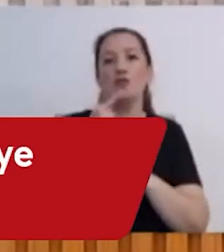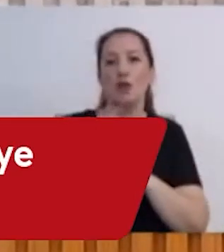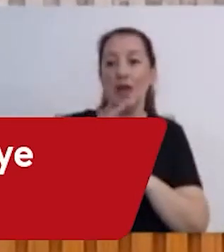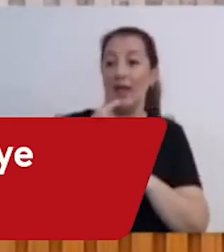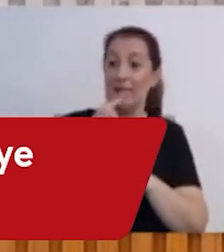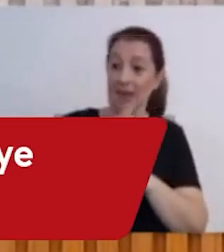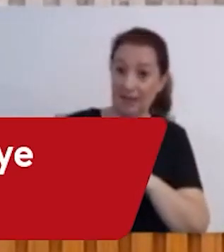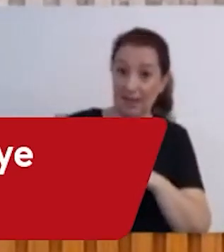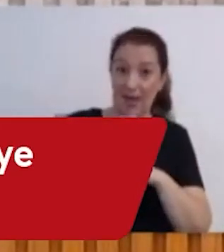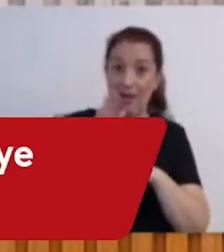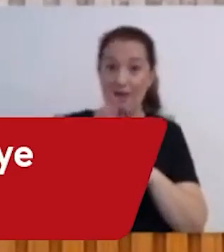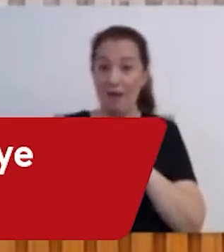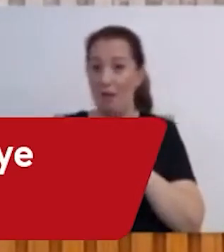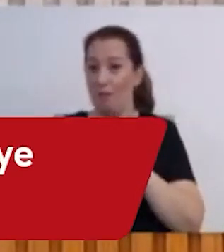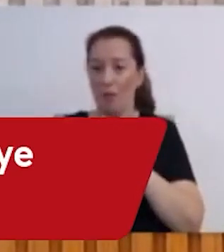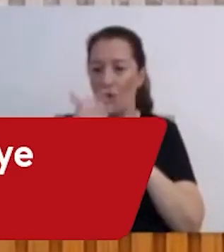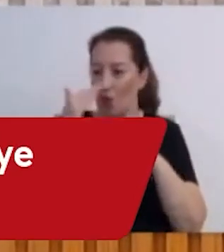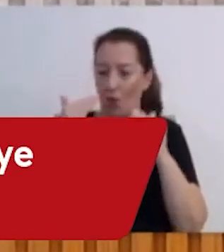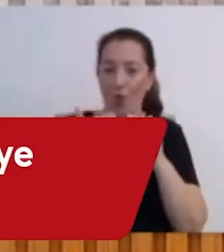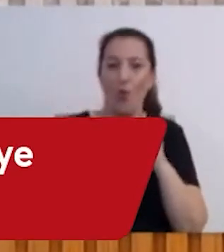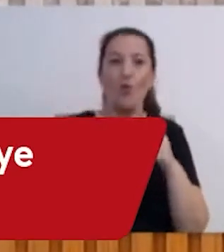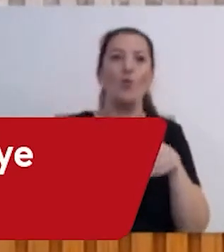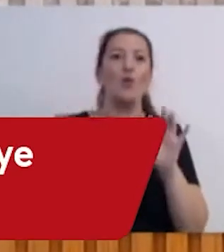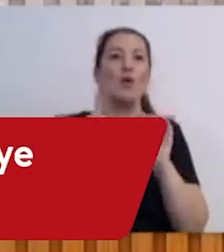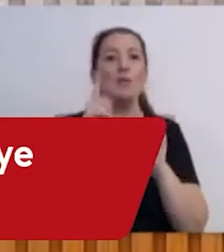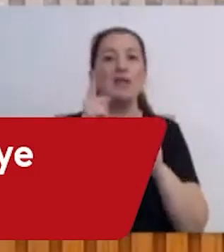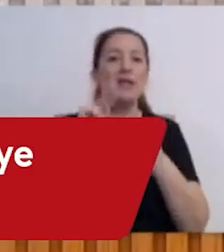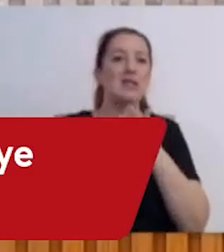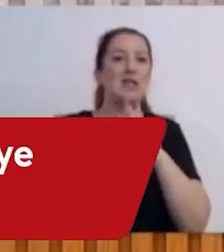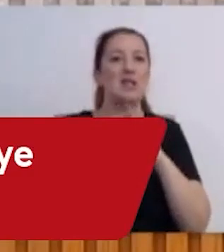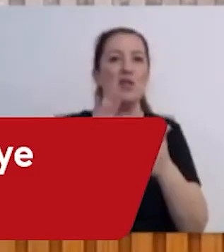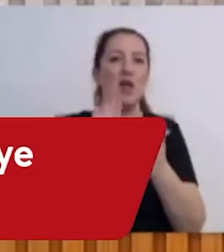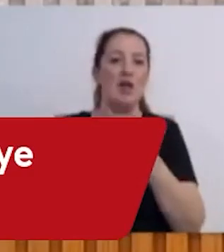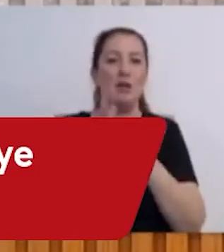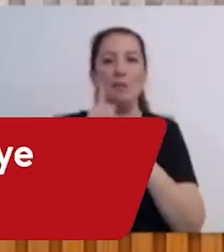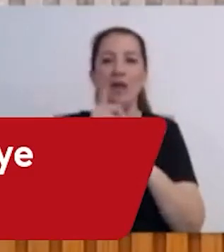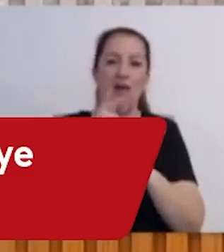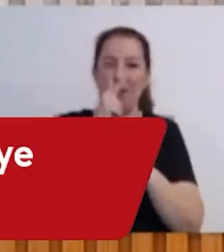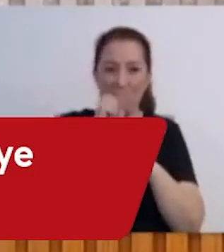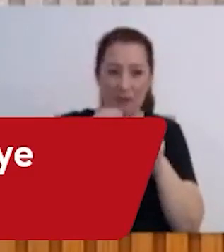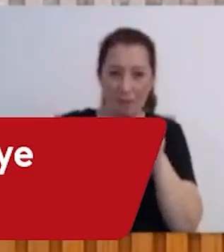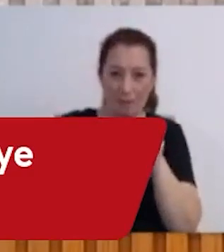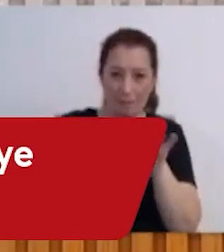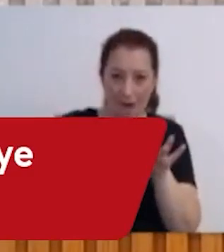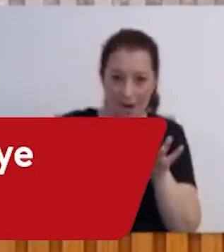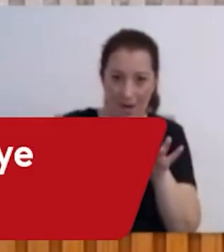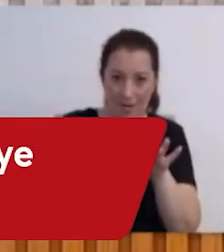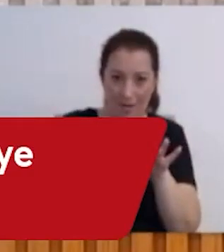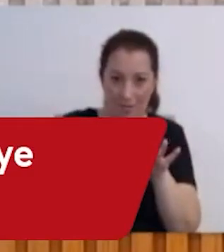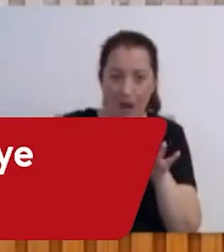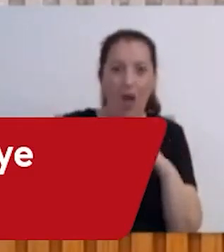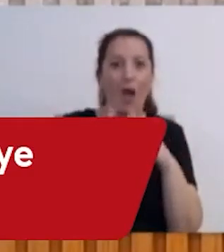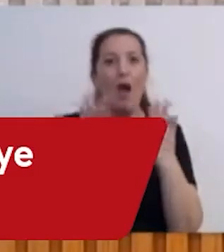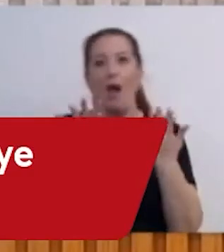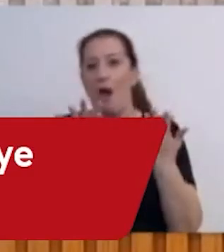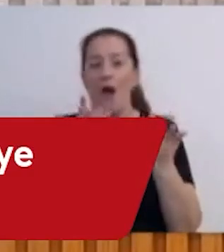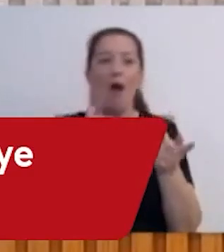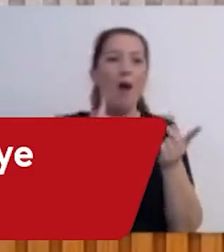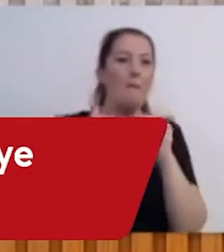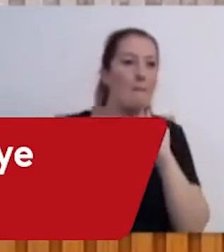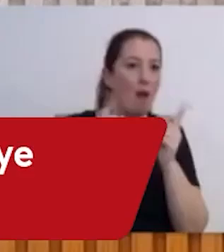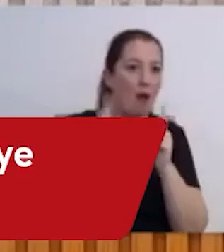hiçbirbirini tutmuyor. Bir siyasetçi arkadaşımız bir tweet attı diye işte yargılanma